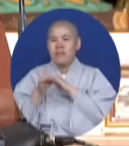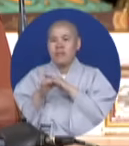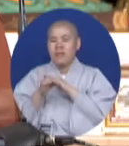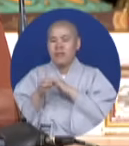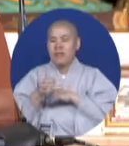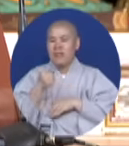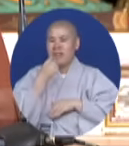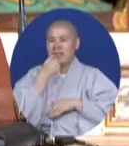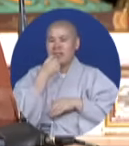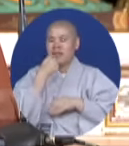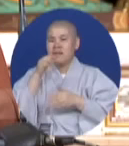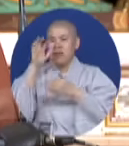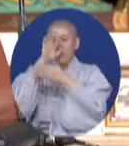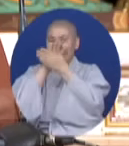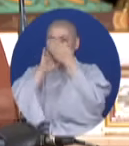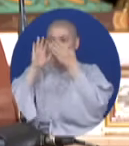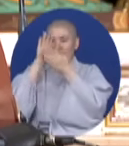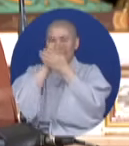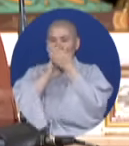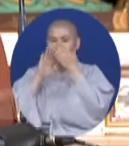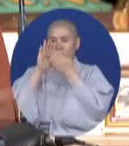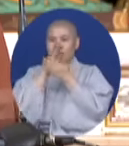백운과 함께 밝아져요.